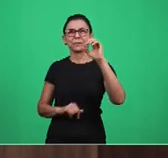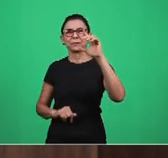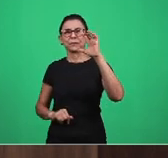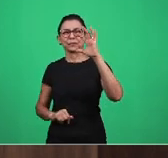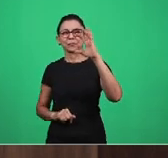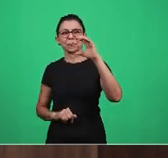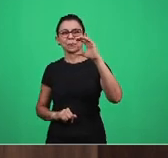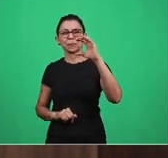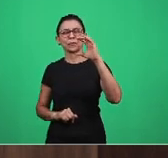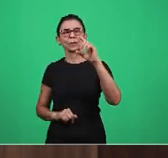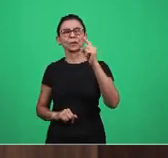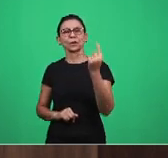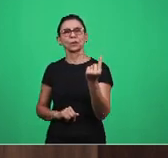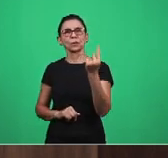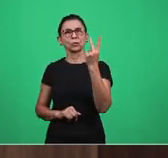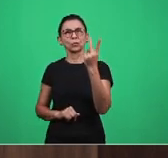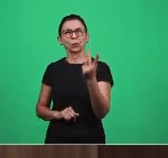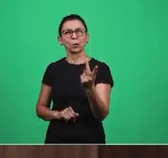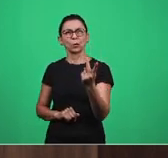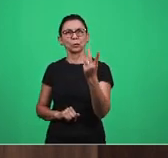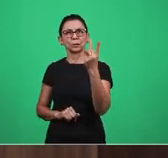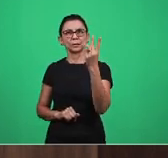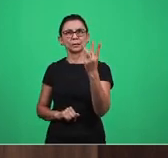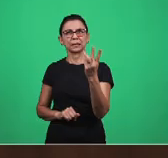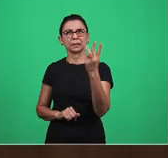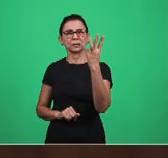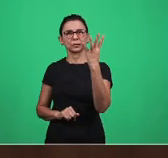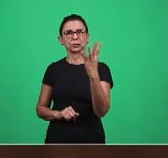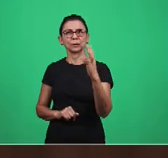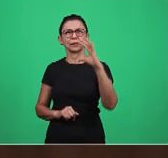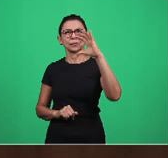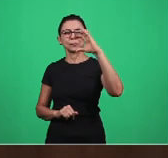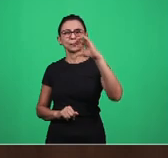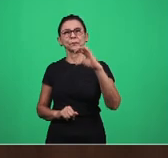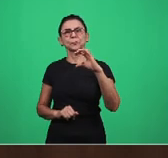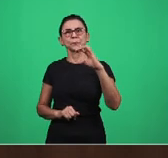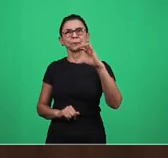1, 2, 3, 4.